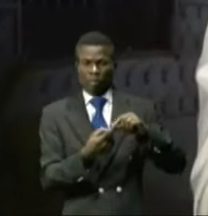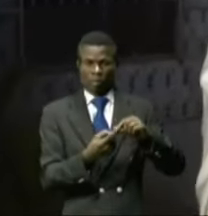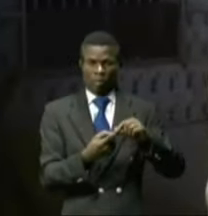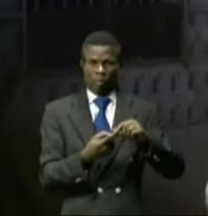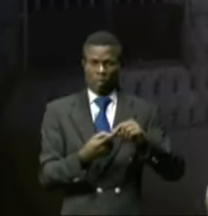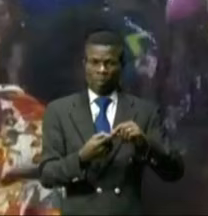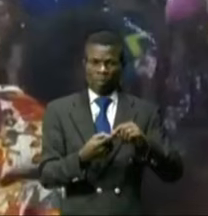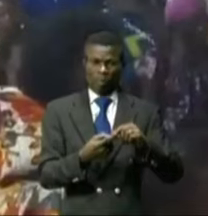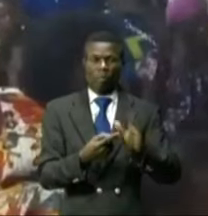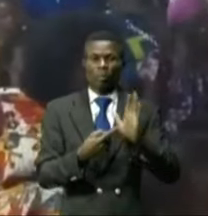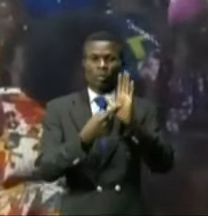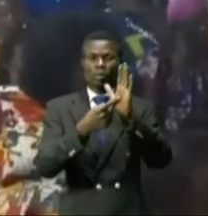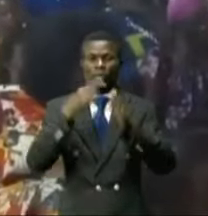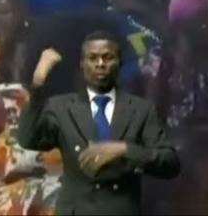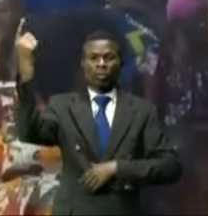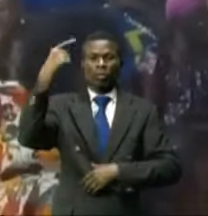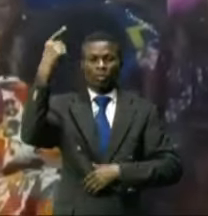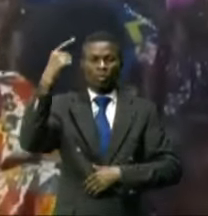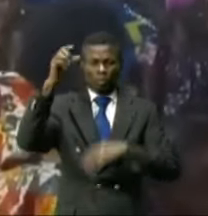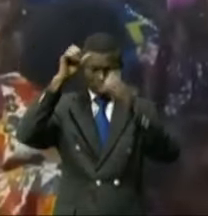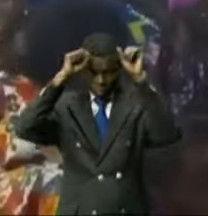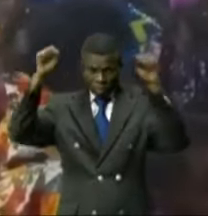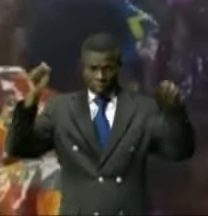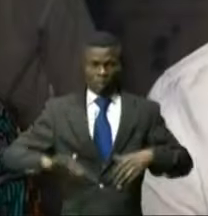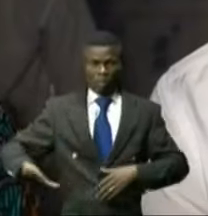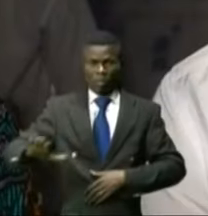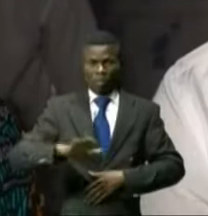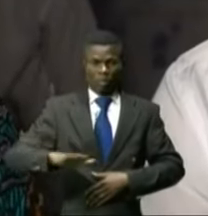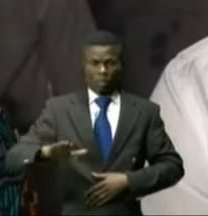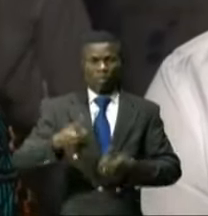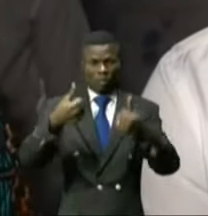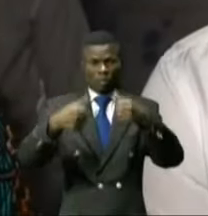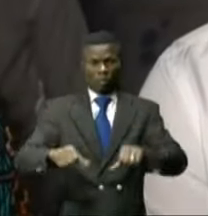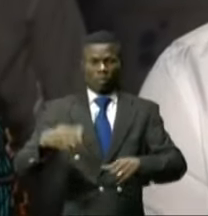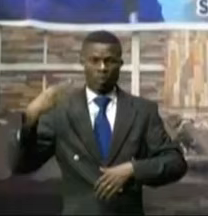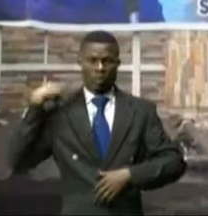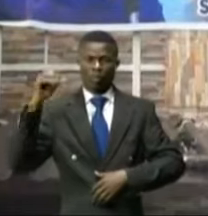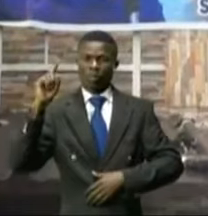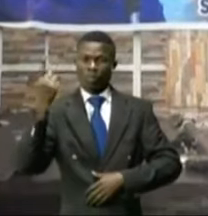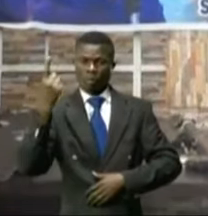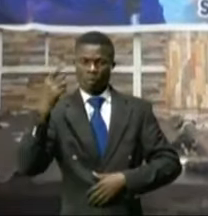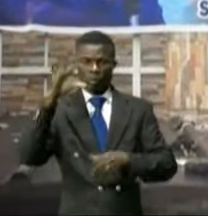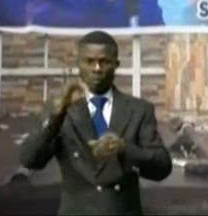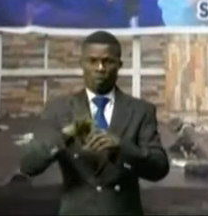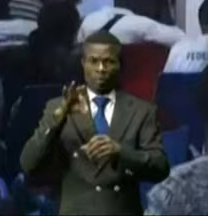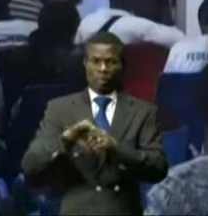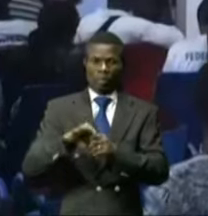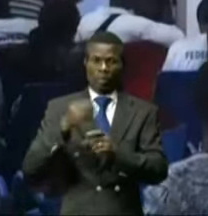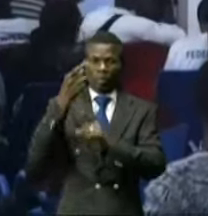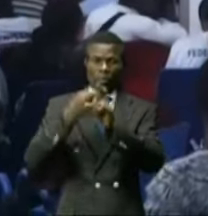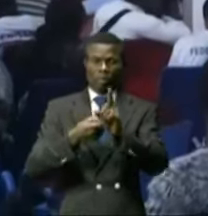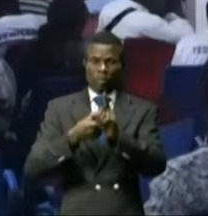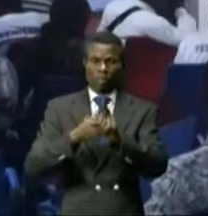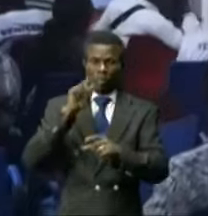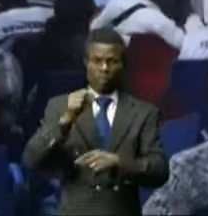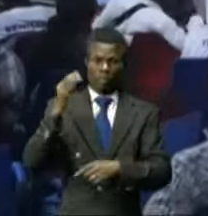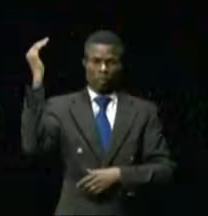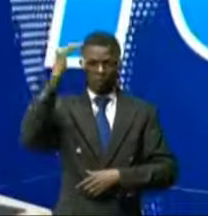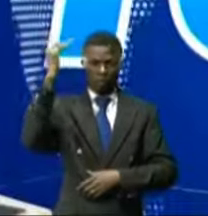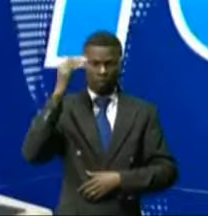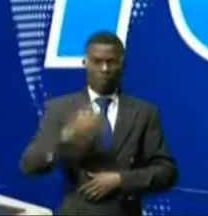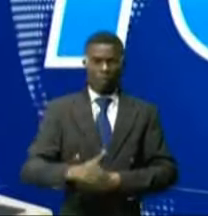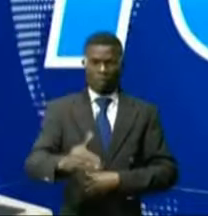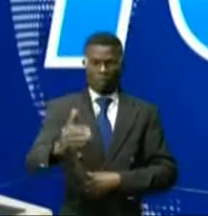déjà prouvé à la face du monde que le président de la République reste leur candidat aux élections de ce 20 décembre.